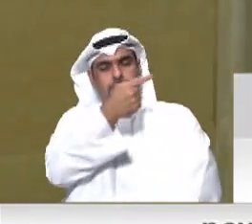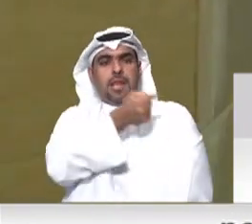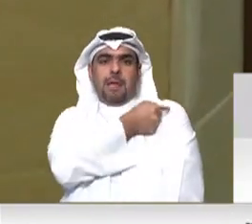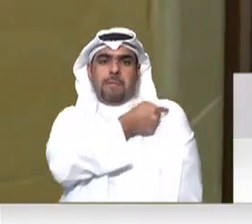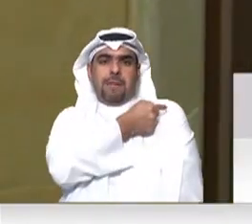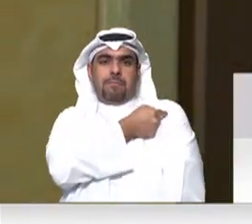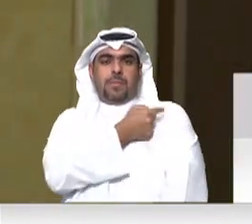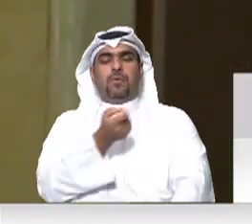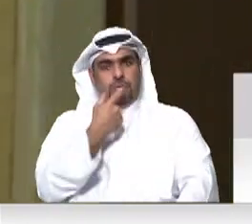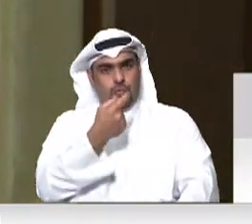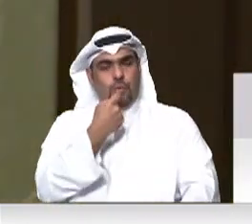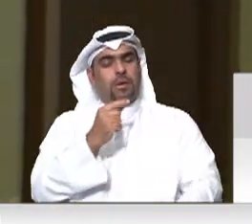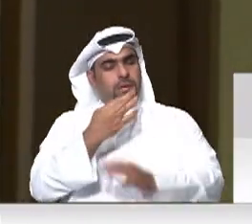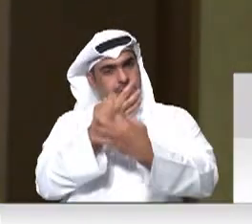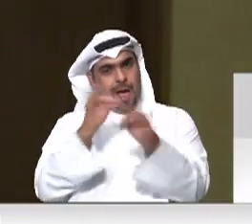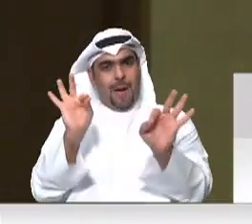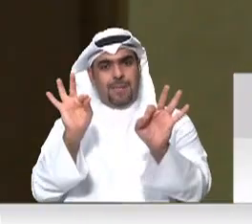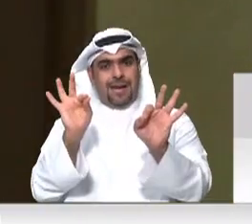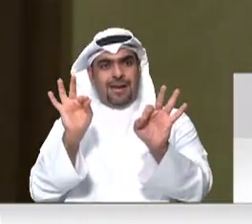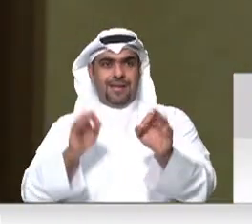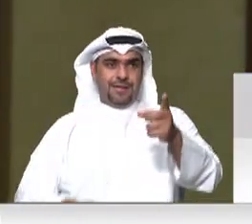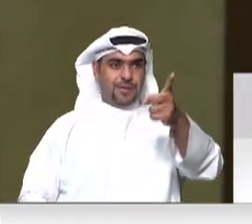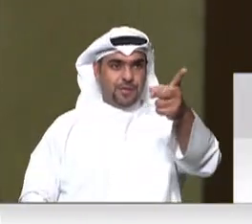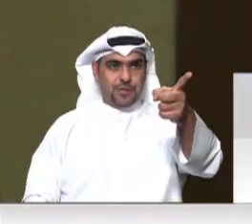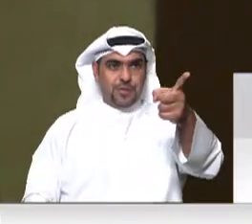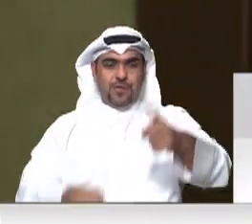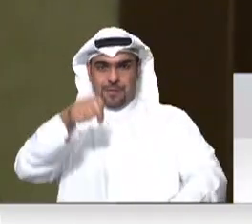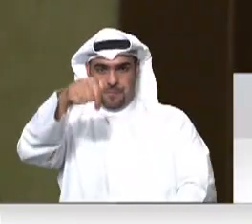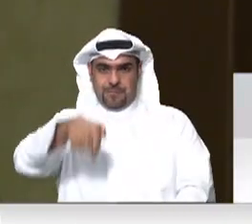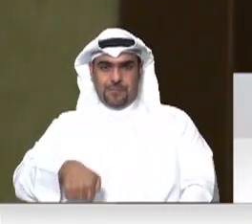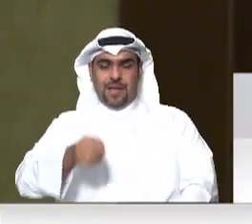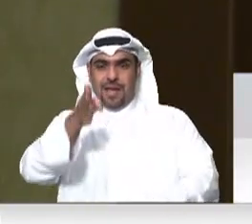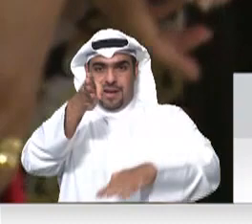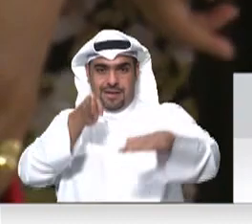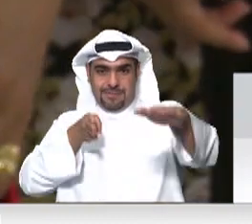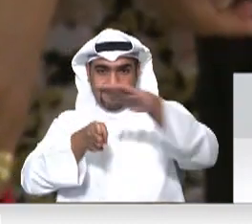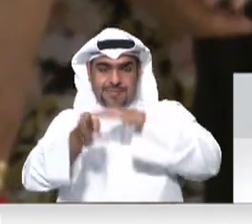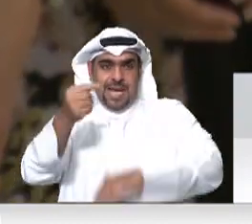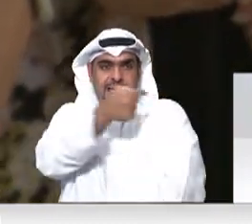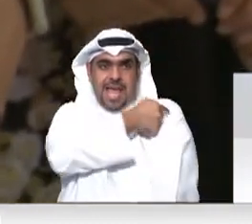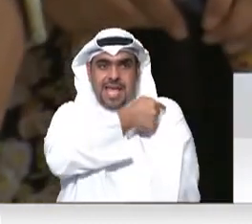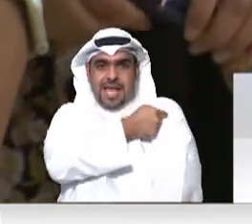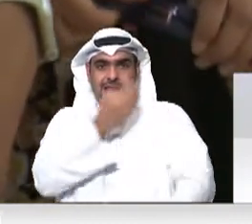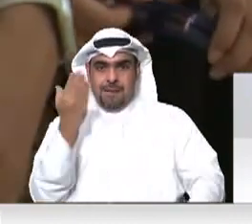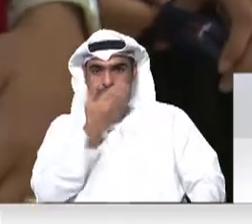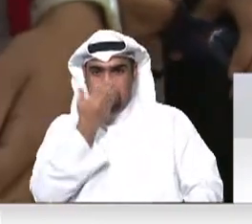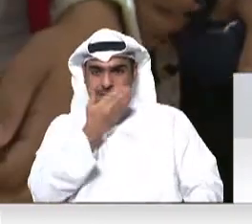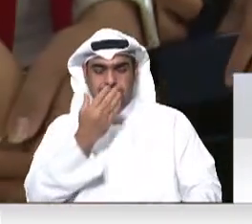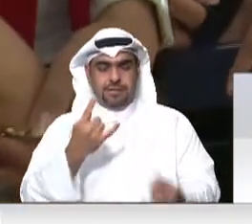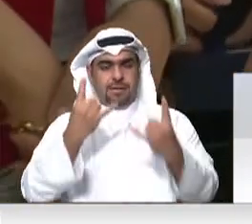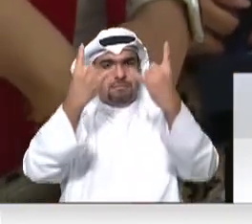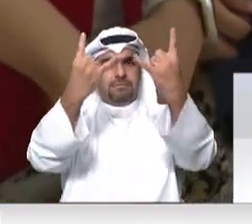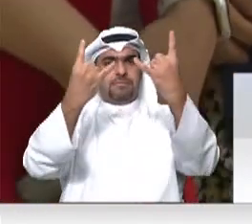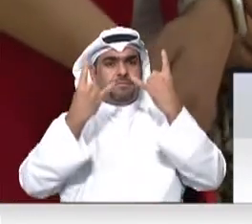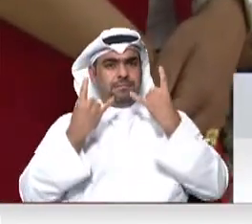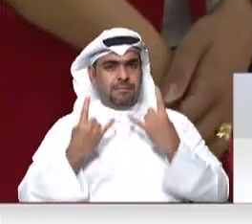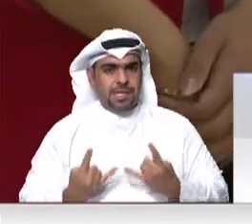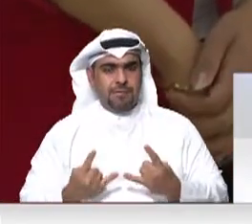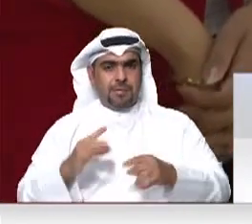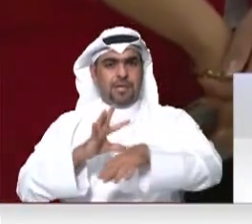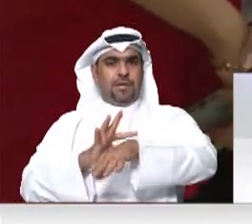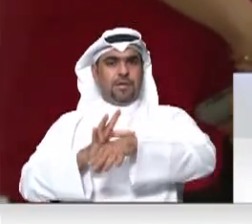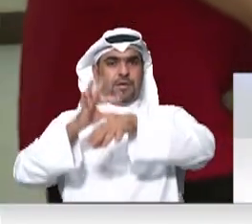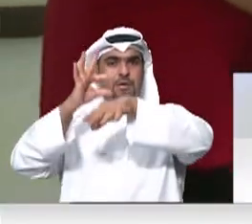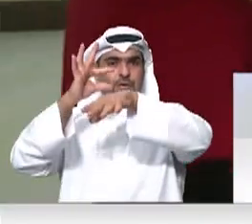عدد العيادات الطبية لاستيعاب أكبر عدد ممكن من المتقدمين وتوفير كوادر طبية وتمريضية والعمل